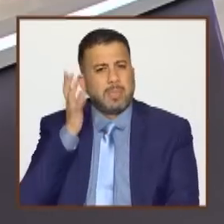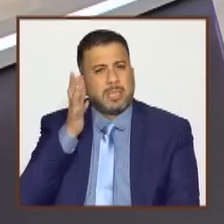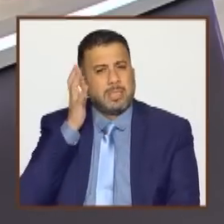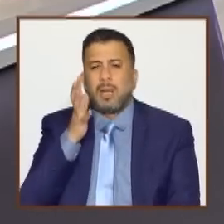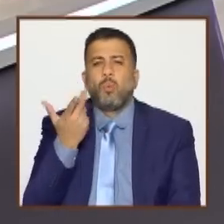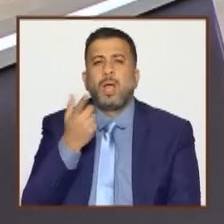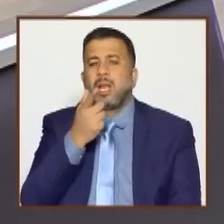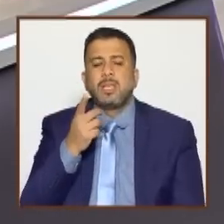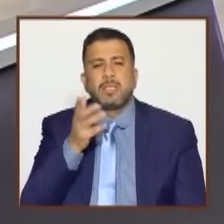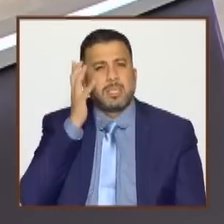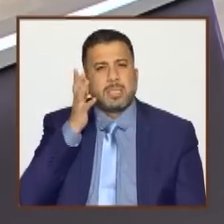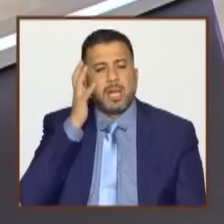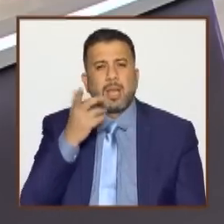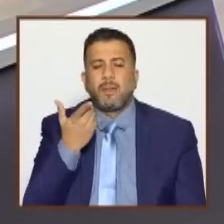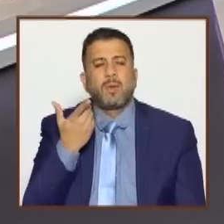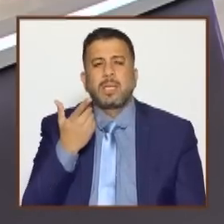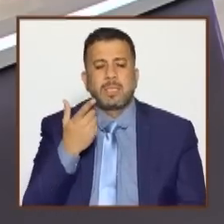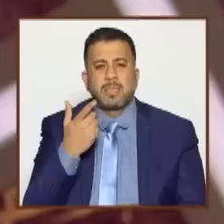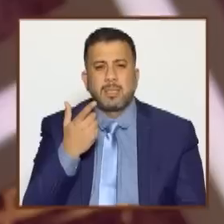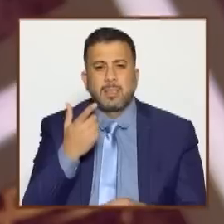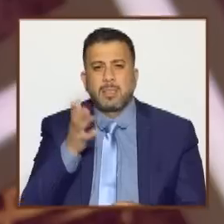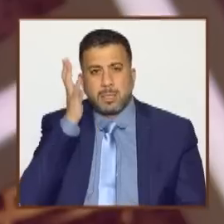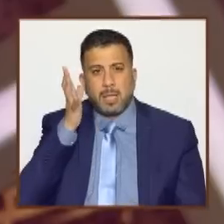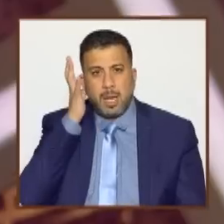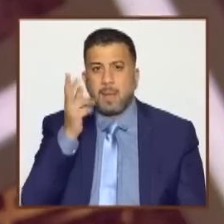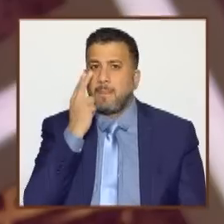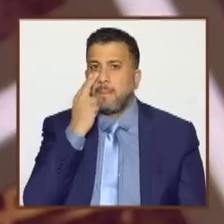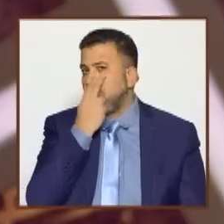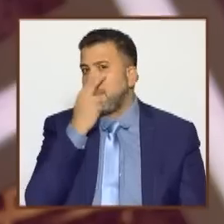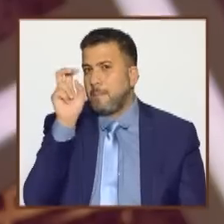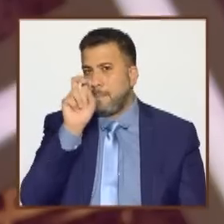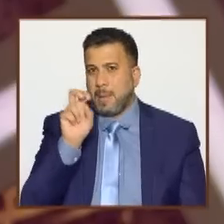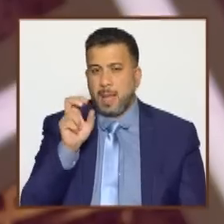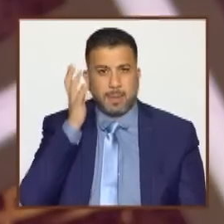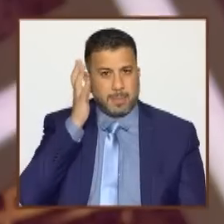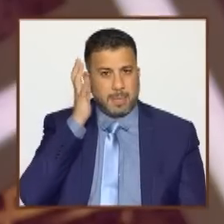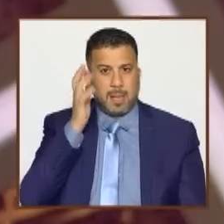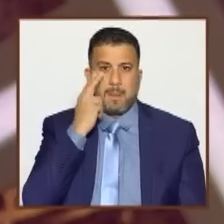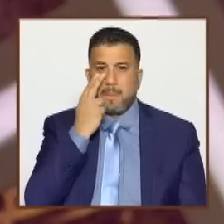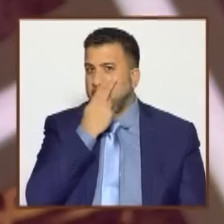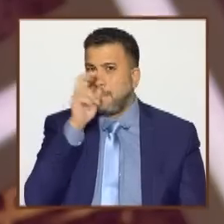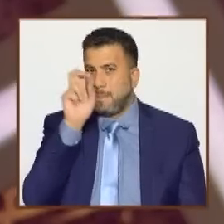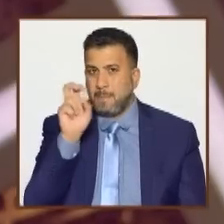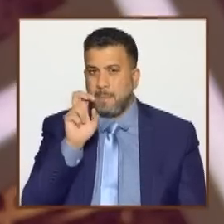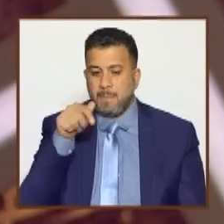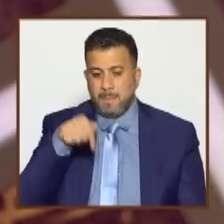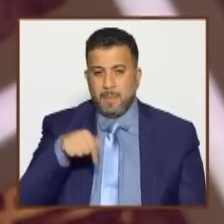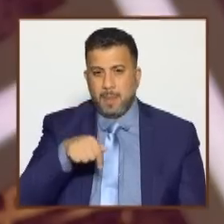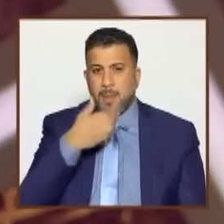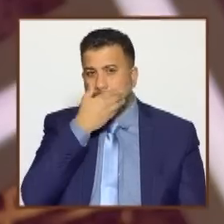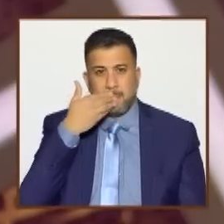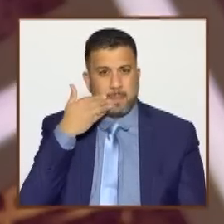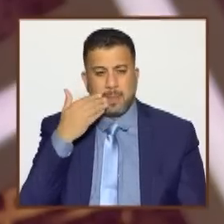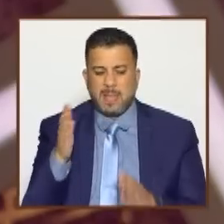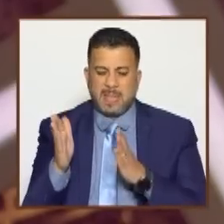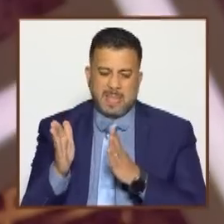صلاة يا أبو خالد؟ أي صلاة يا أبو خالد؟ صلاة المغرب. صلاة المغرب شيخ. صلاة المغرب. صلاة المغرب الحين في رمضان شوي